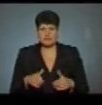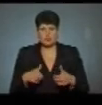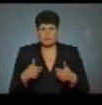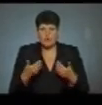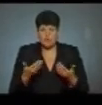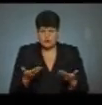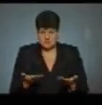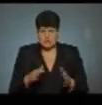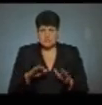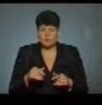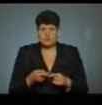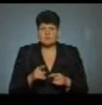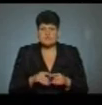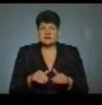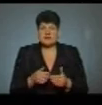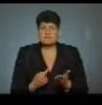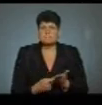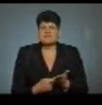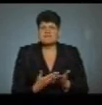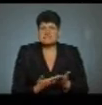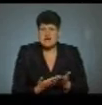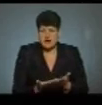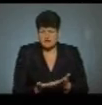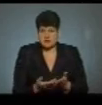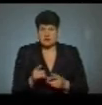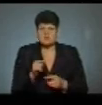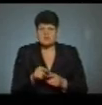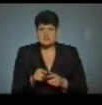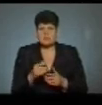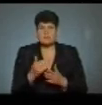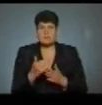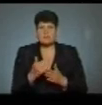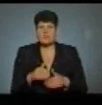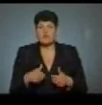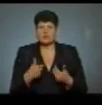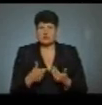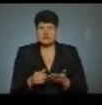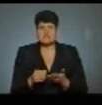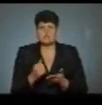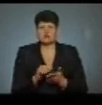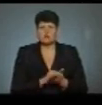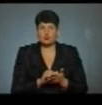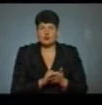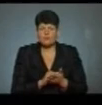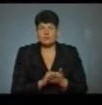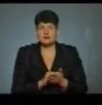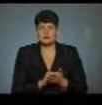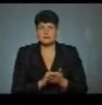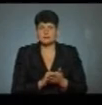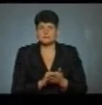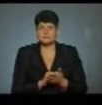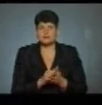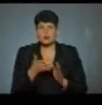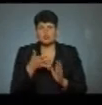пропозиції, потім це дає підстави для того, щоб ці пропозиції в стенограмах, в документах трактувати